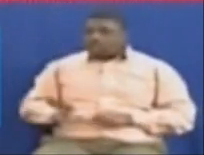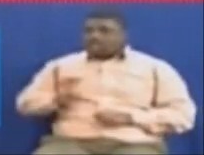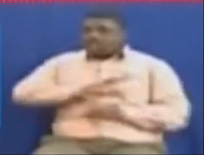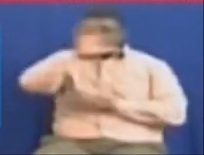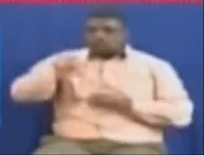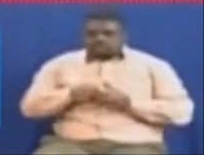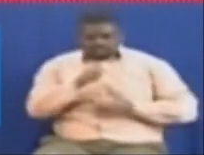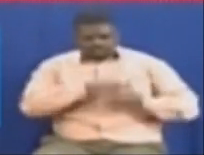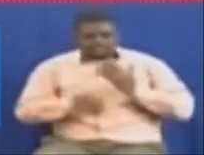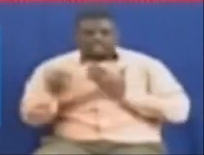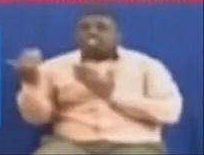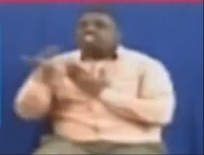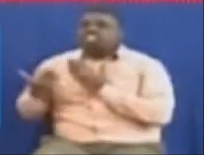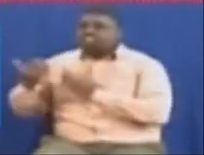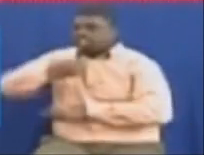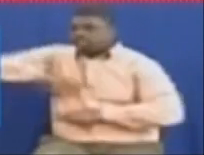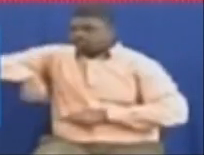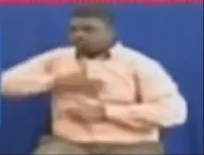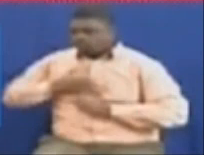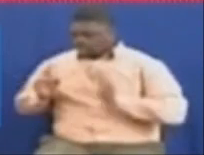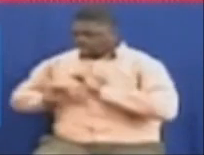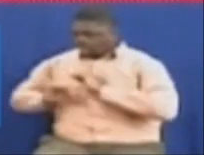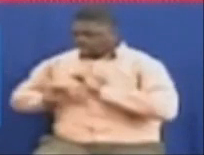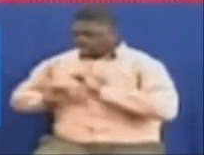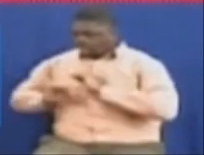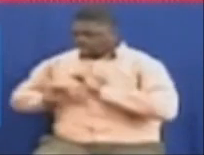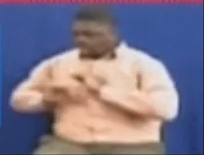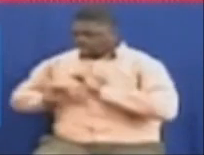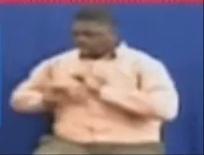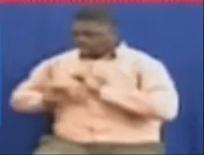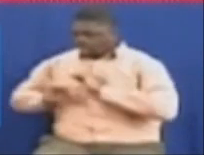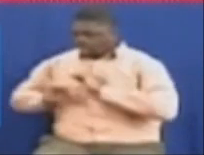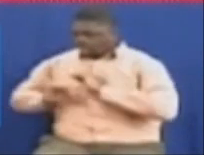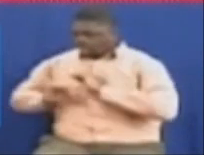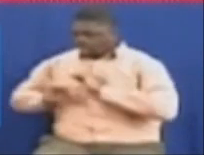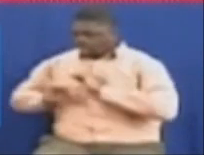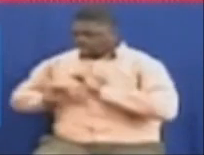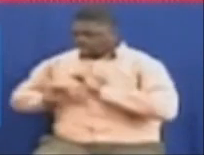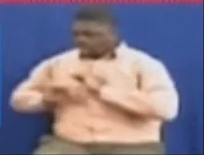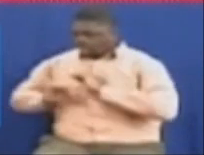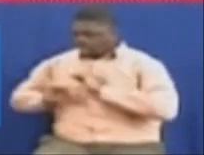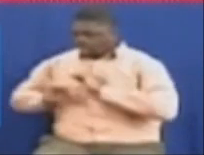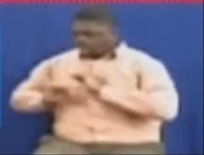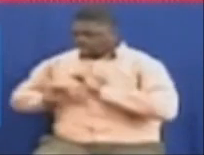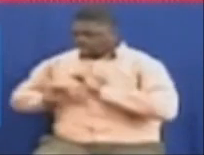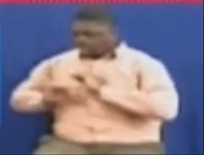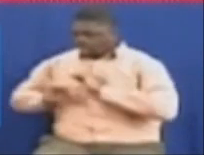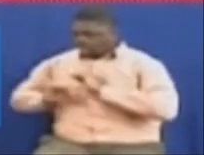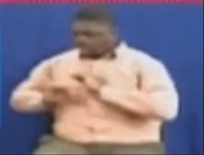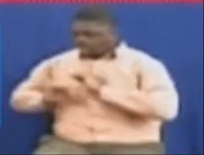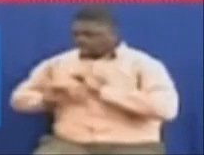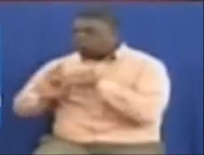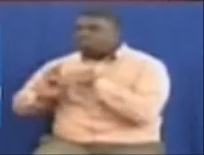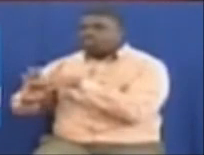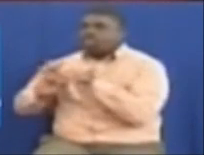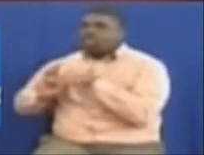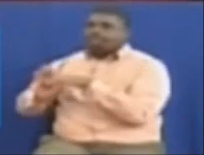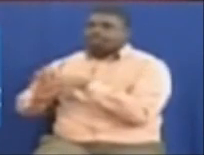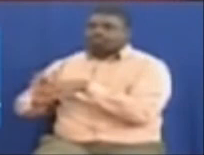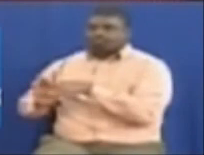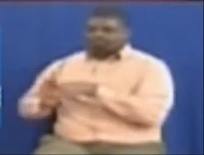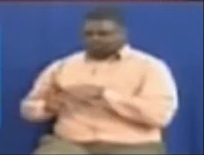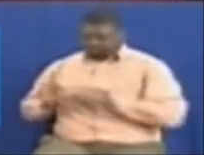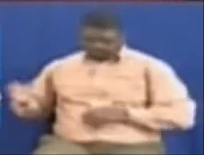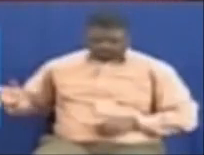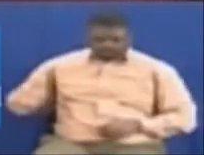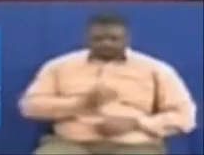chuo cha ushirika. Na mwezi uliopita tumeanza na vyama vikuu vya ushirika, viongozi wote walikuwa hapa Dodoma, na sasa hivi wataalamu